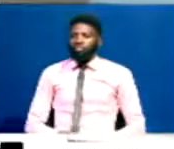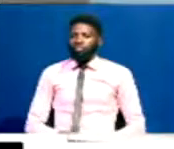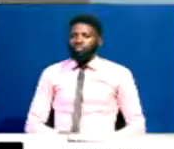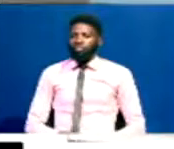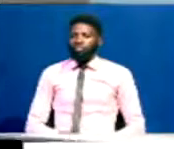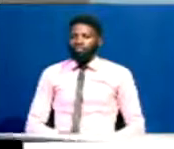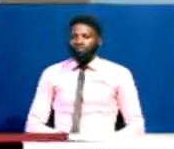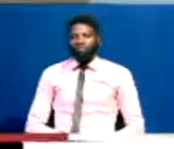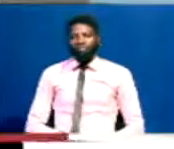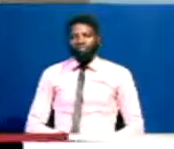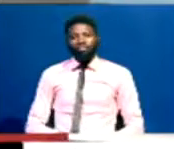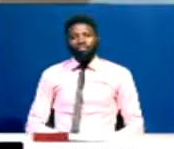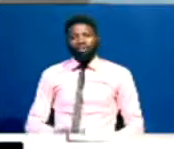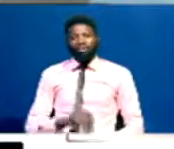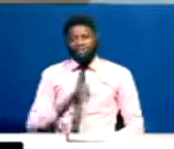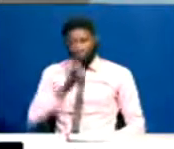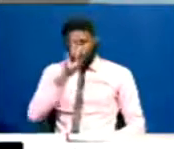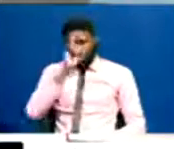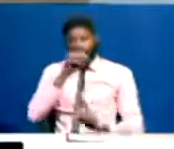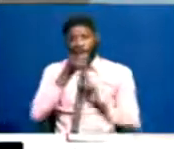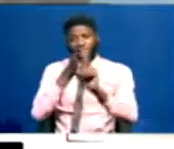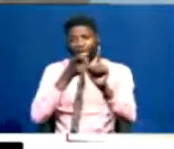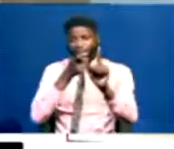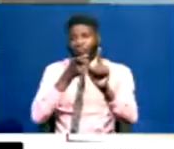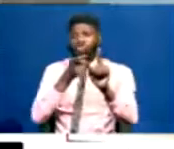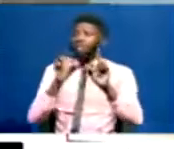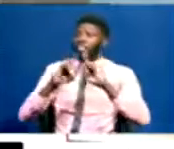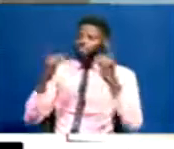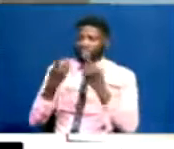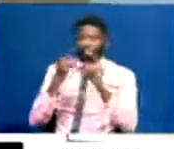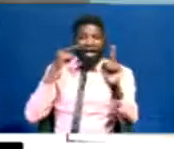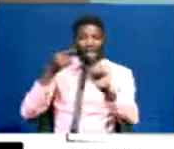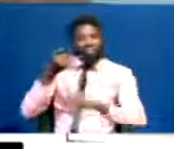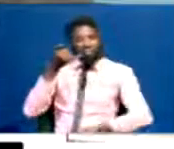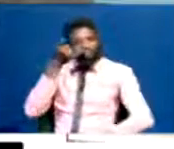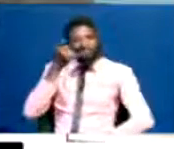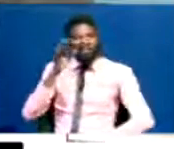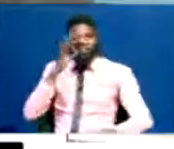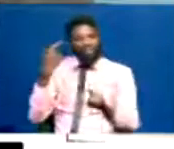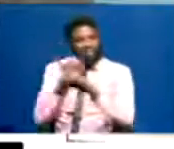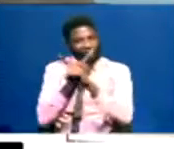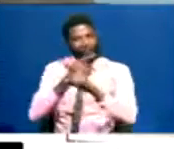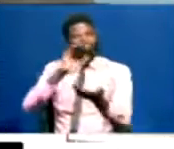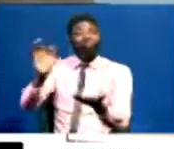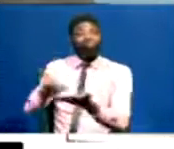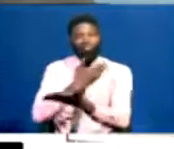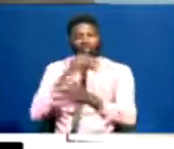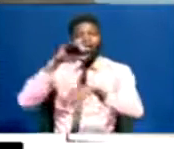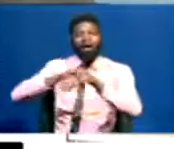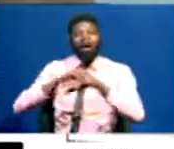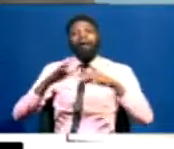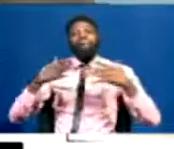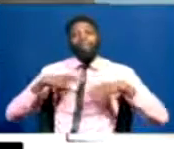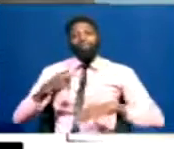Tukisonga mbele, maafisa kutoka kitengo cha kukabiliana na mihadarati wamewakamata washukiwa wawili wa ulanguzi wa dawa za kulevya na